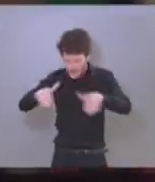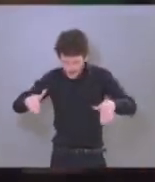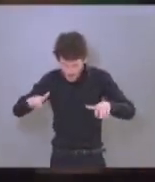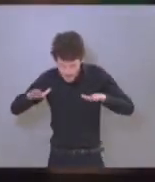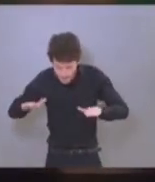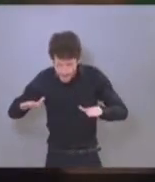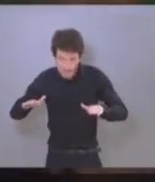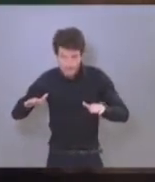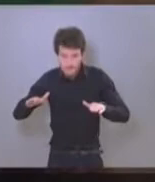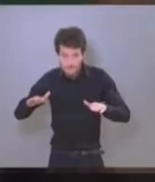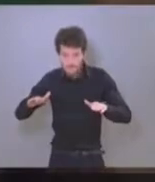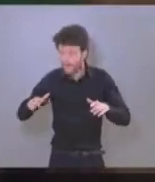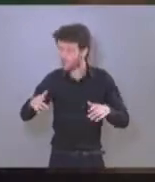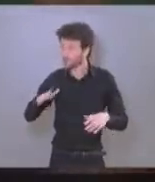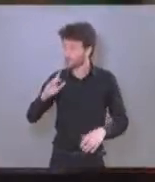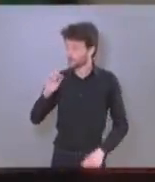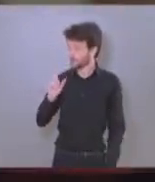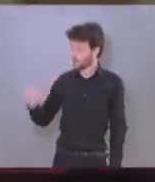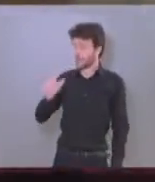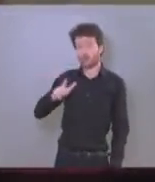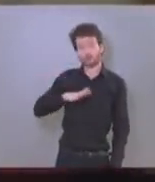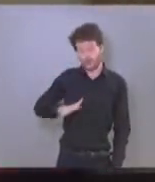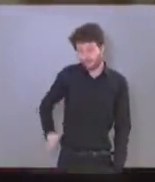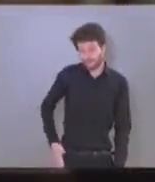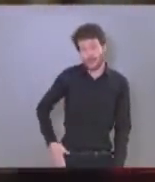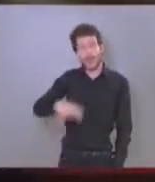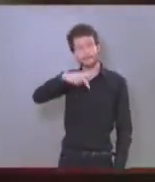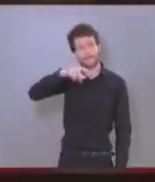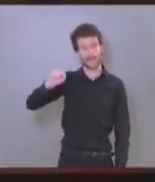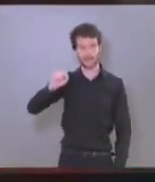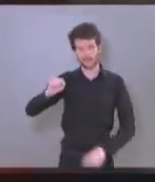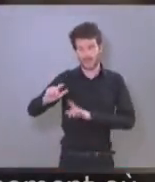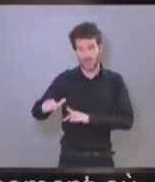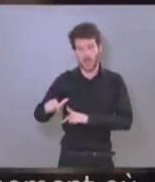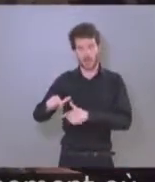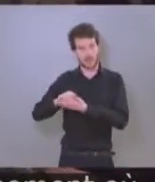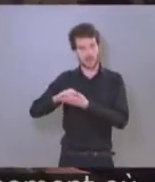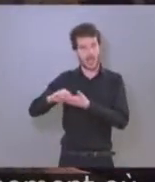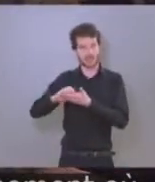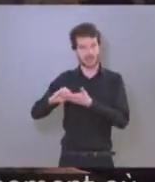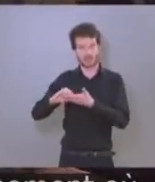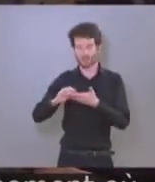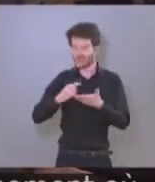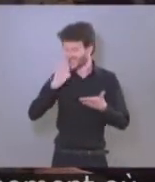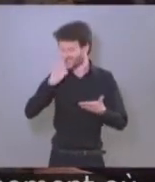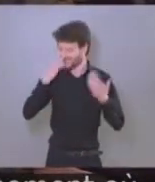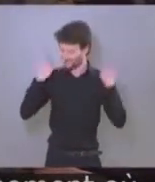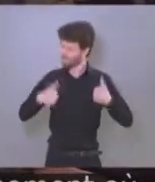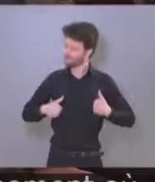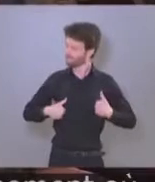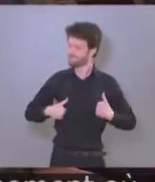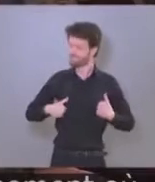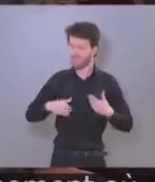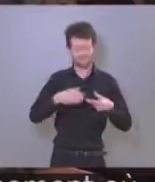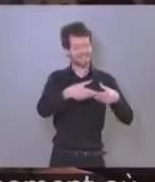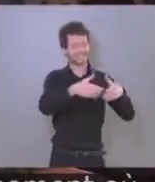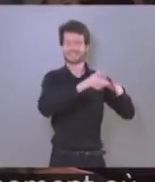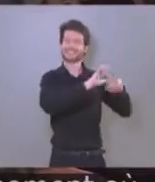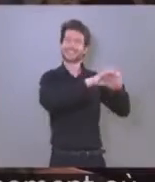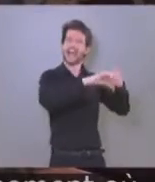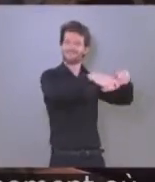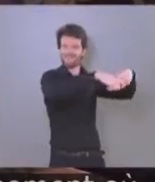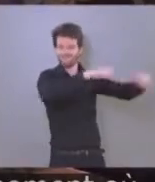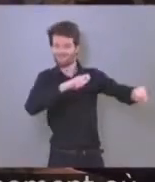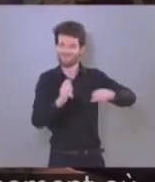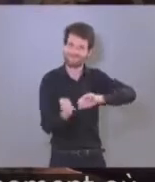carte du Parti socialiste dans notre poche. Moi, j'ai rendu ma carte pour rester fidèle à mon idéal et reprendre le